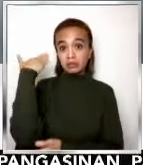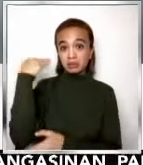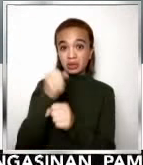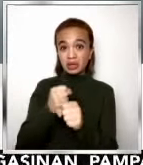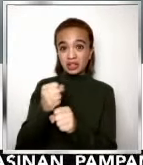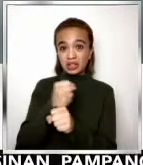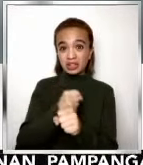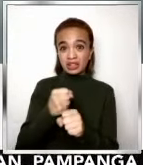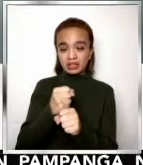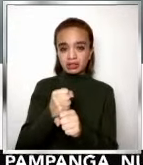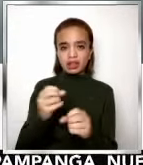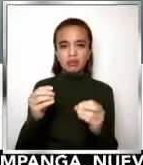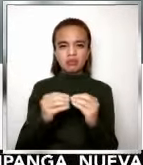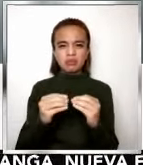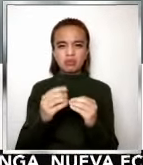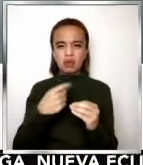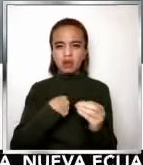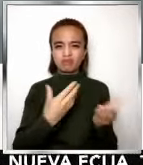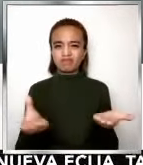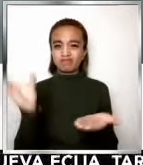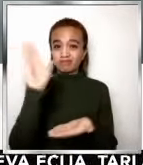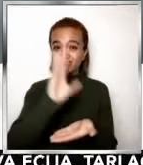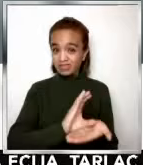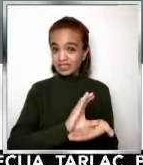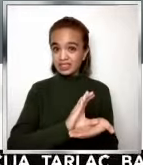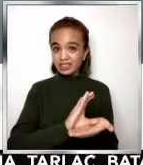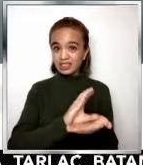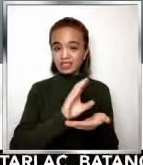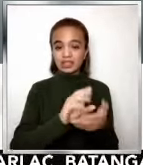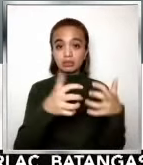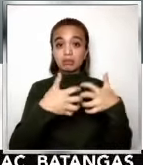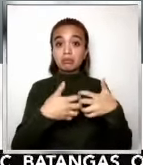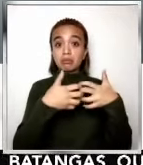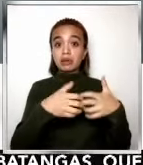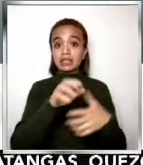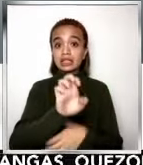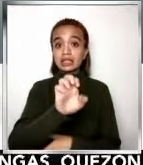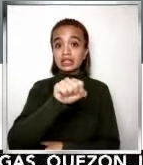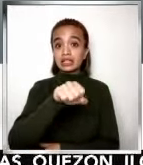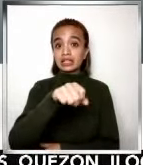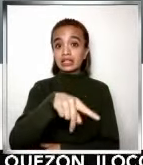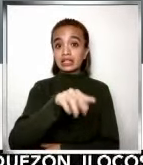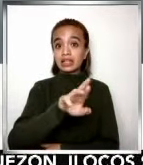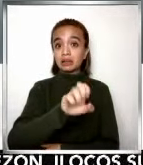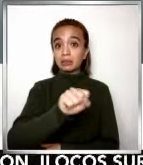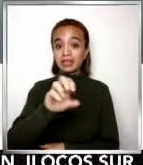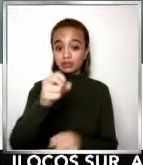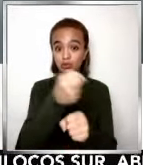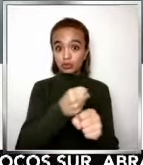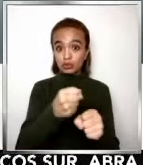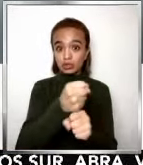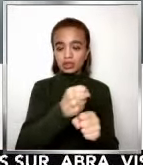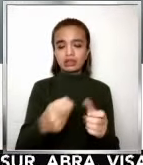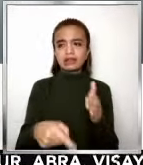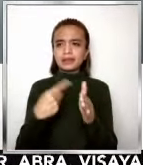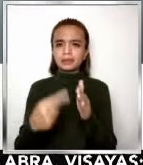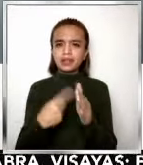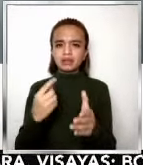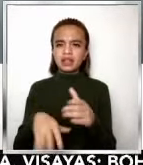sa espresso machine. Minsan sa mga kain sa labas, minsan yung mga wants mo na